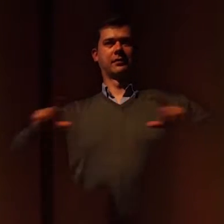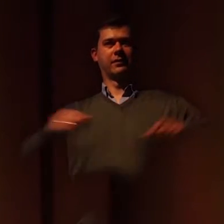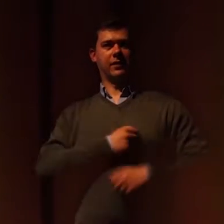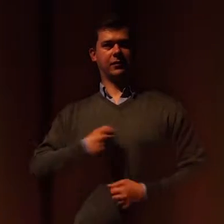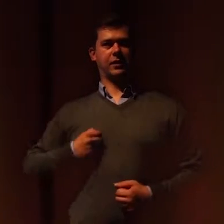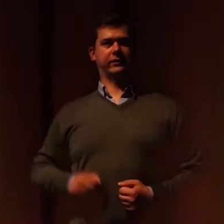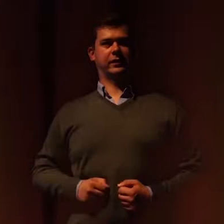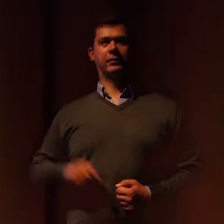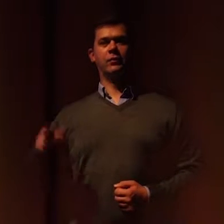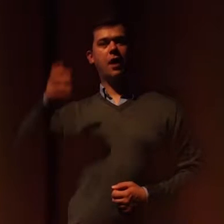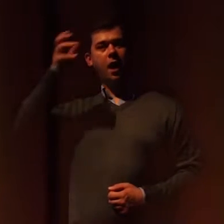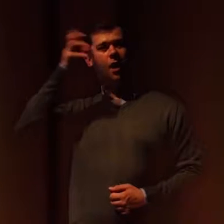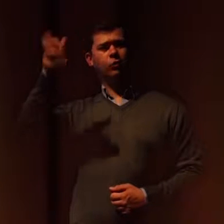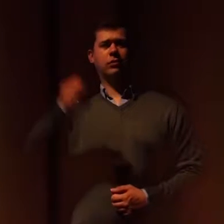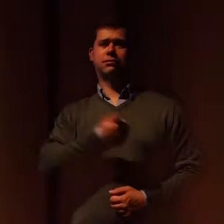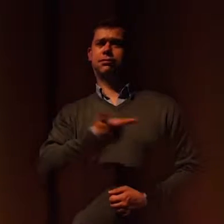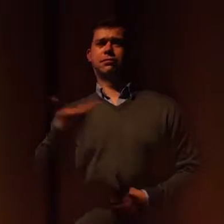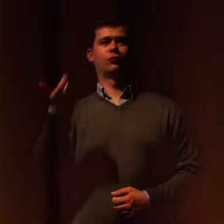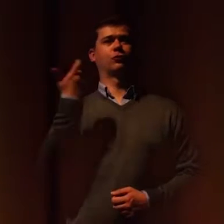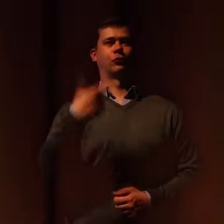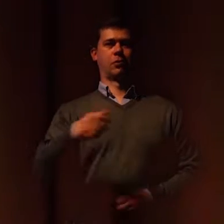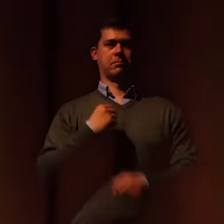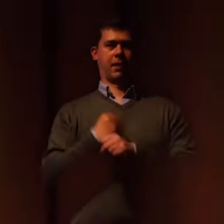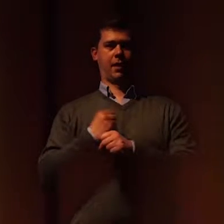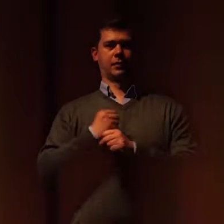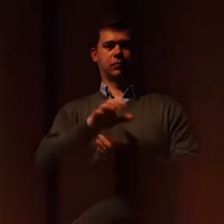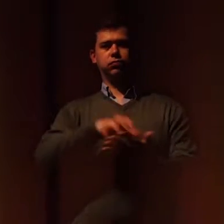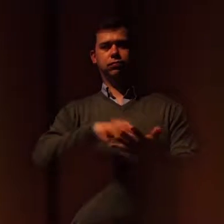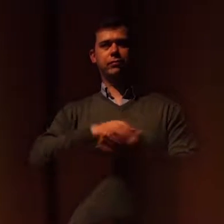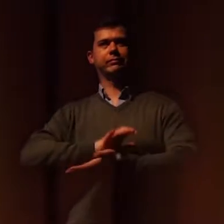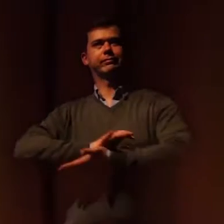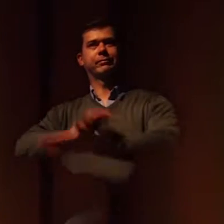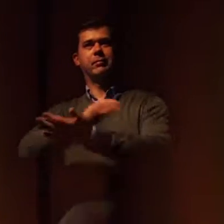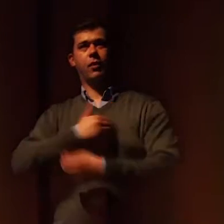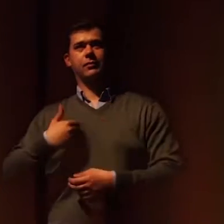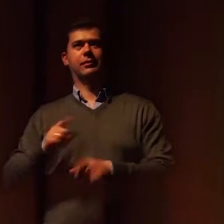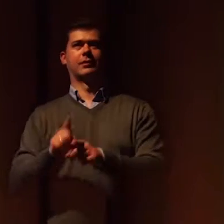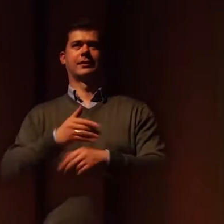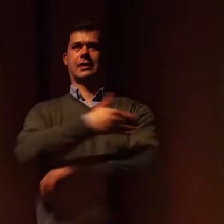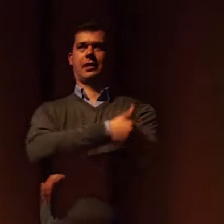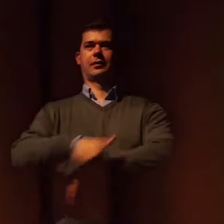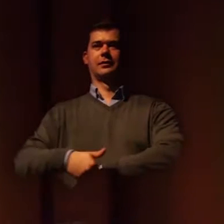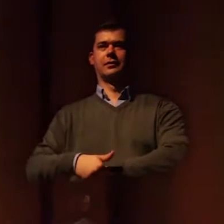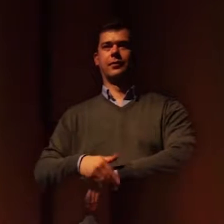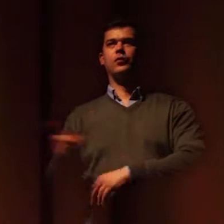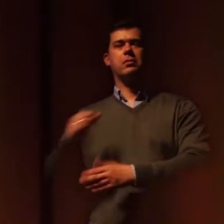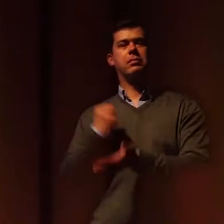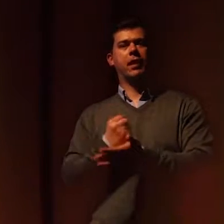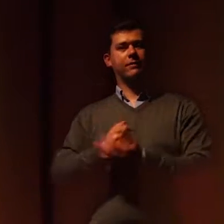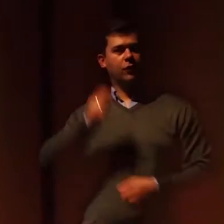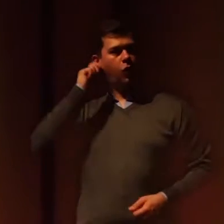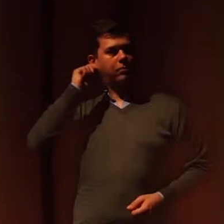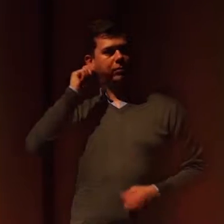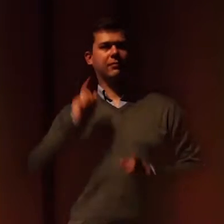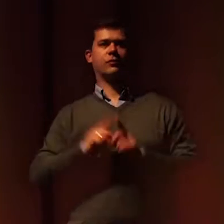Warszawskiego autorką setki prac publikowanych w Polsce i za granicą o prawach kobiet